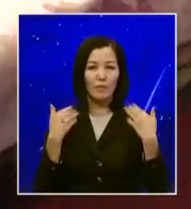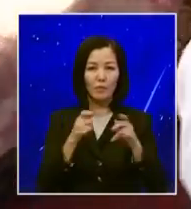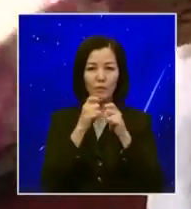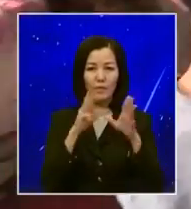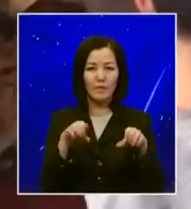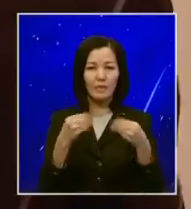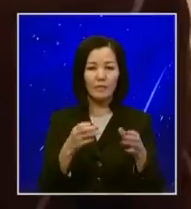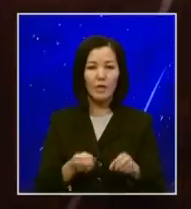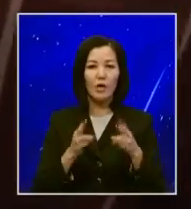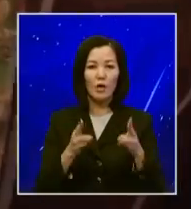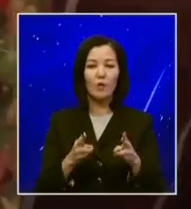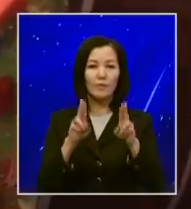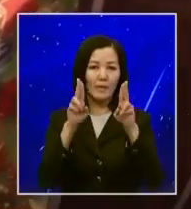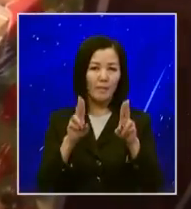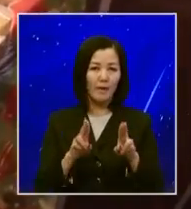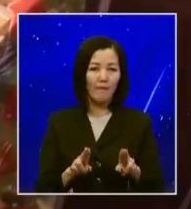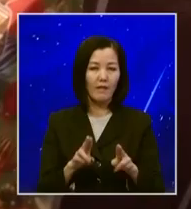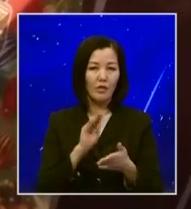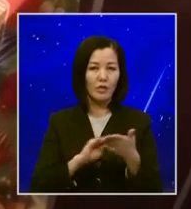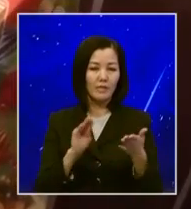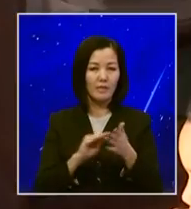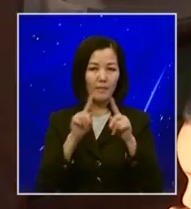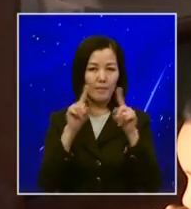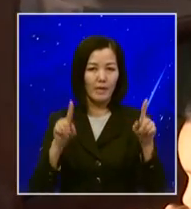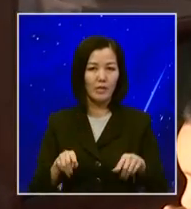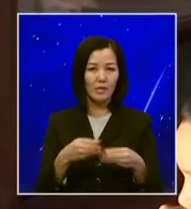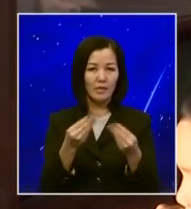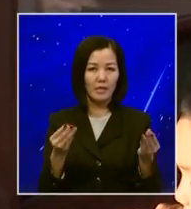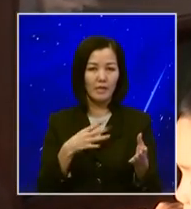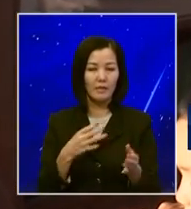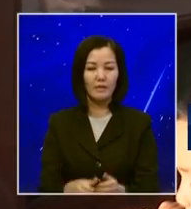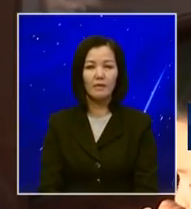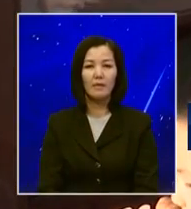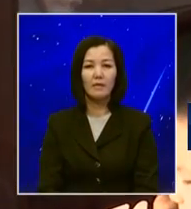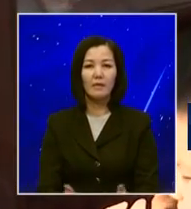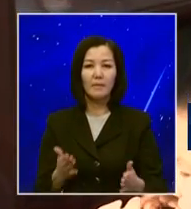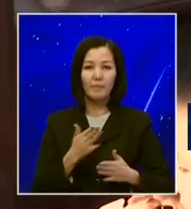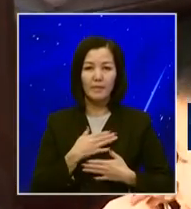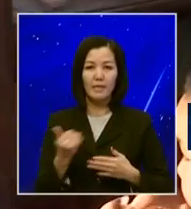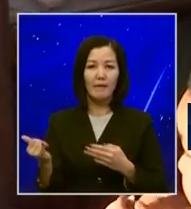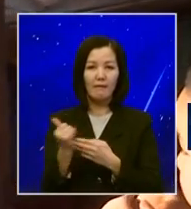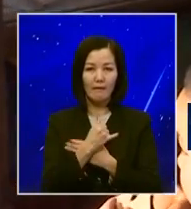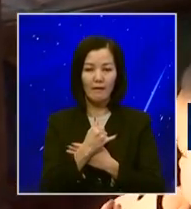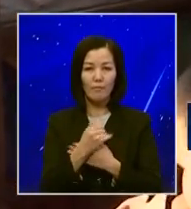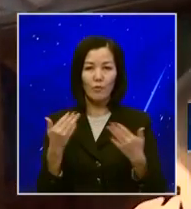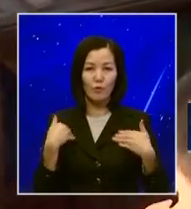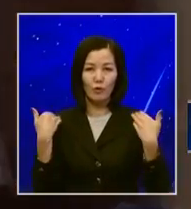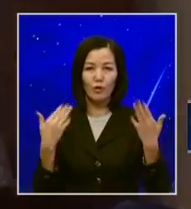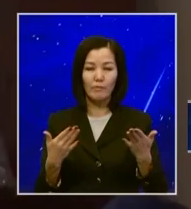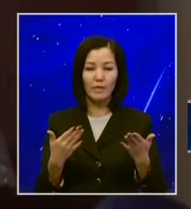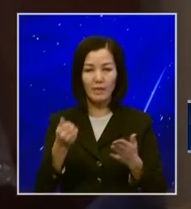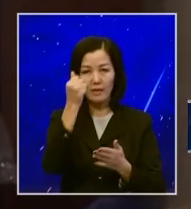үлестірді. Қауіпсіздік ережелері жазылған ақпараттық парақшаларды таратты. Ана бізге келіп құттықтап жатқандарыңызға